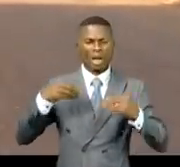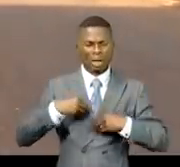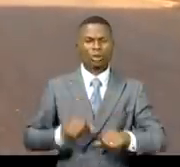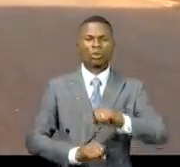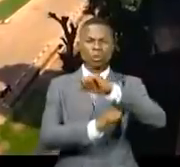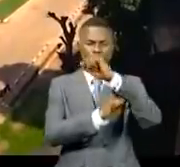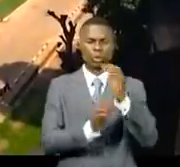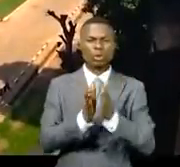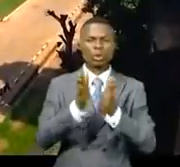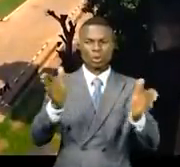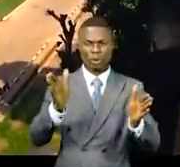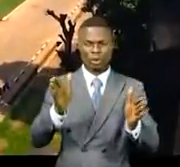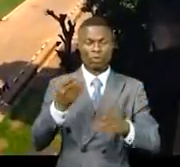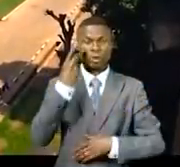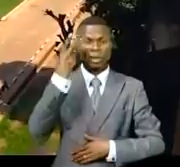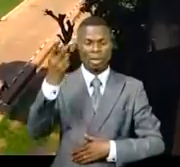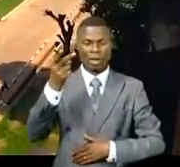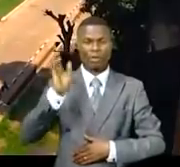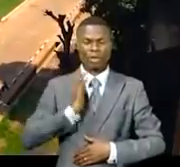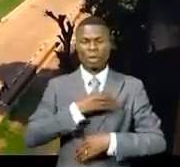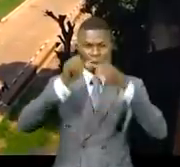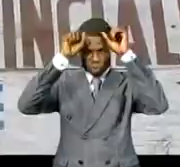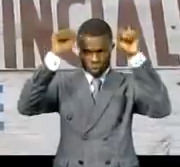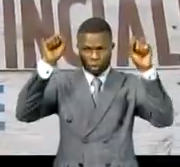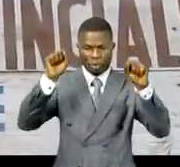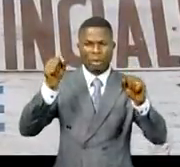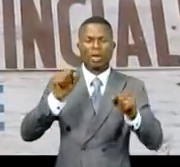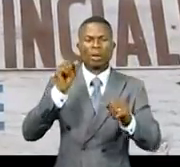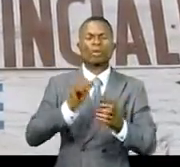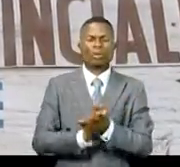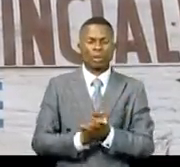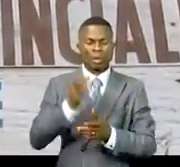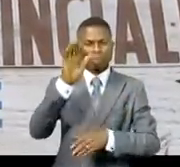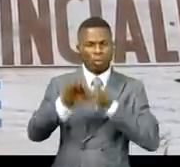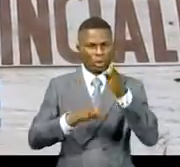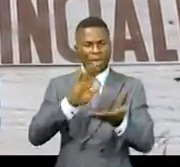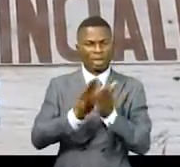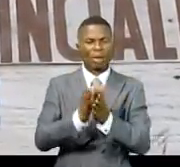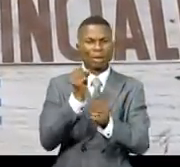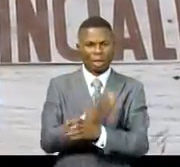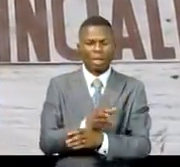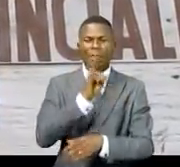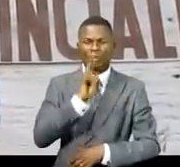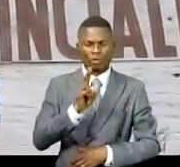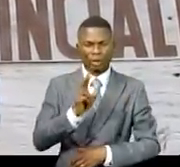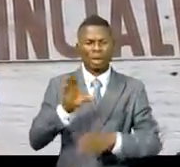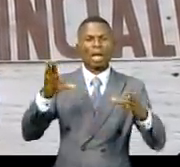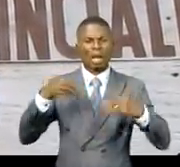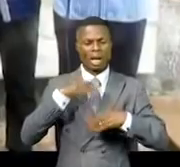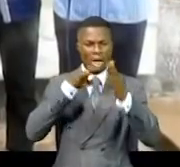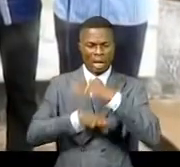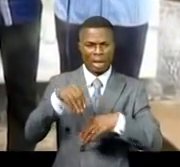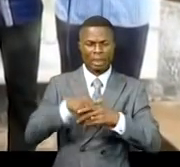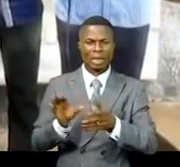soutien total à la vision du président de la République pour concrétiser cette démarche. Ils ont en âme et conscience adhéré à